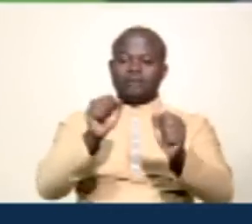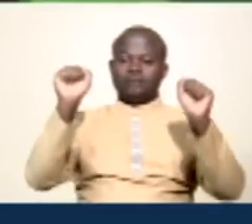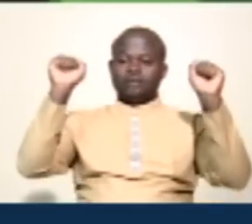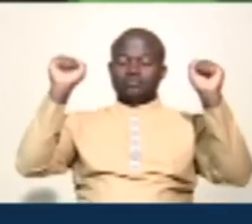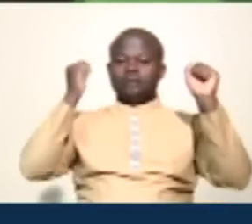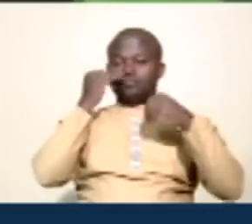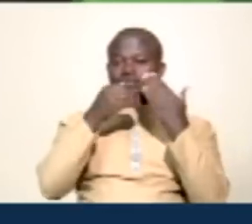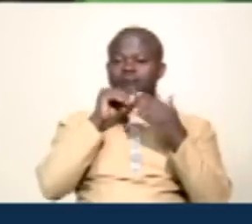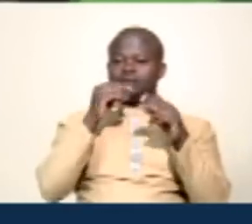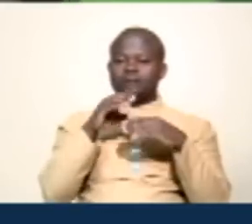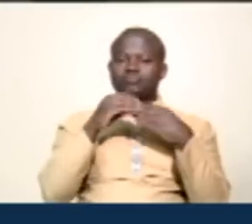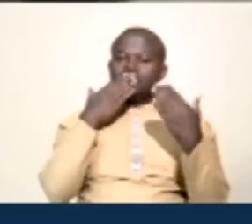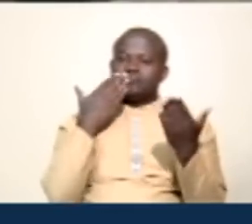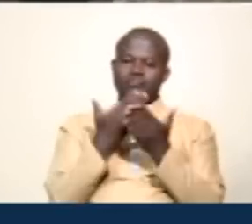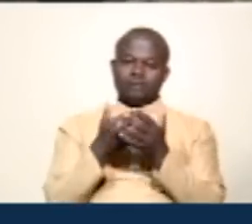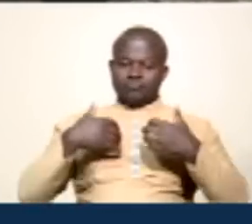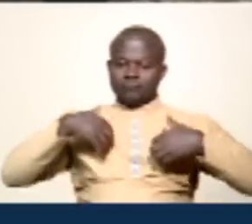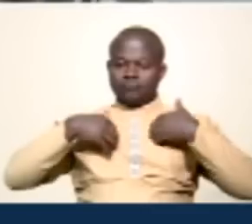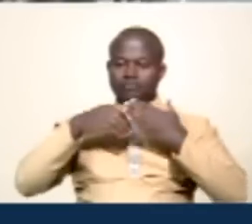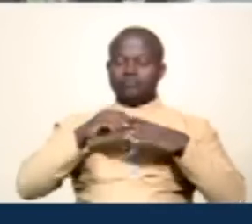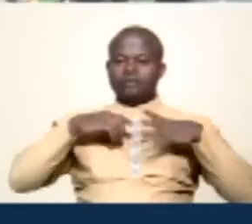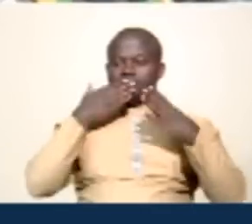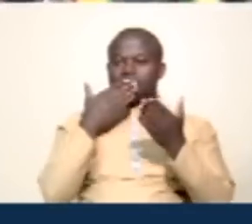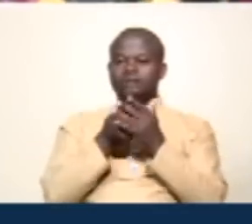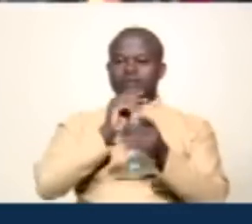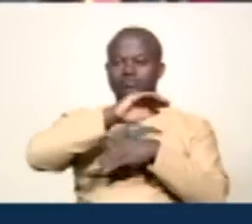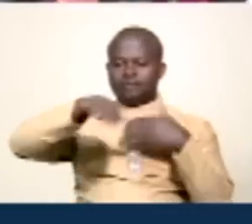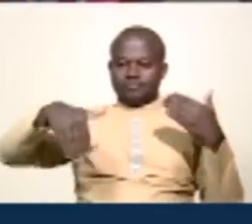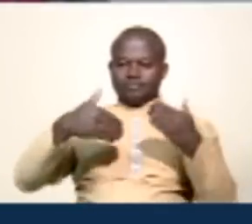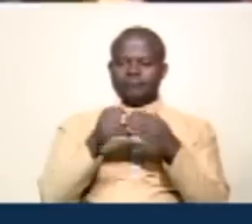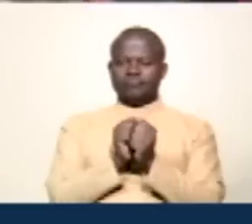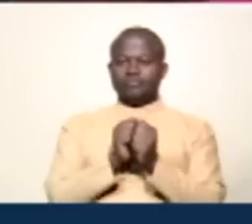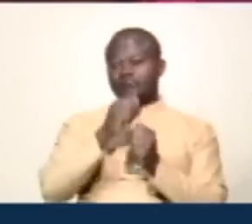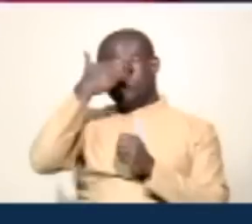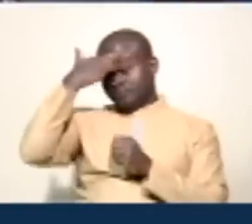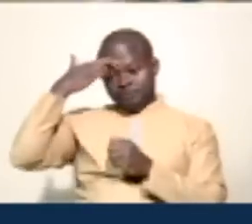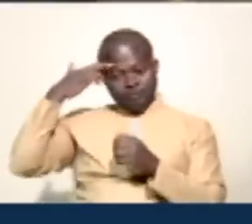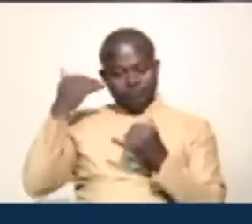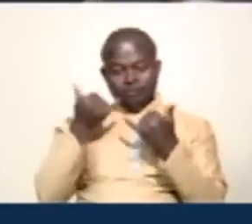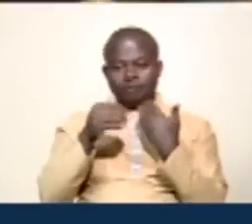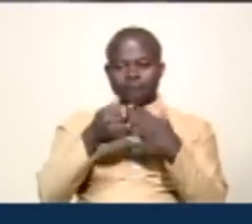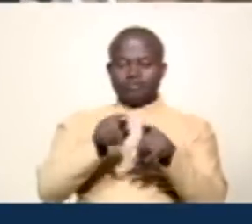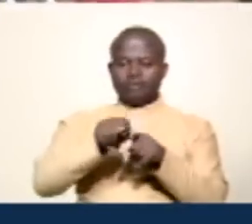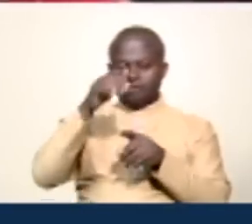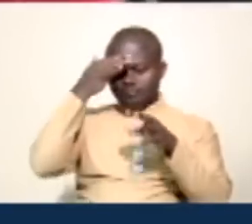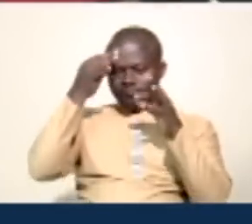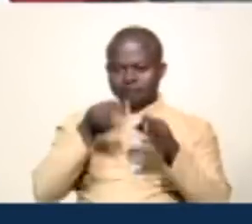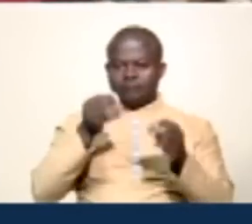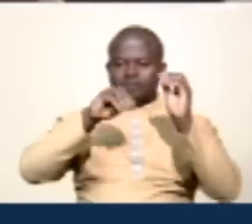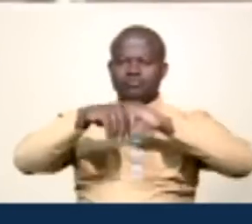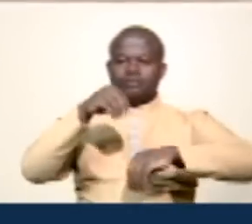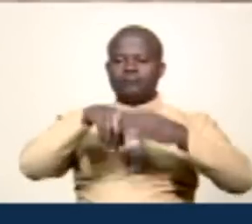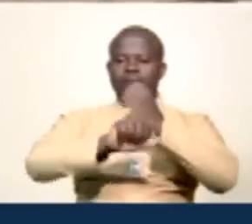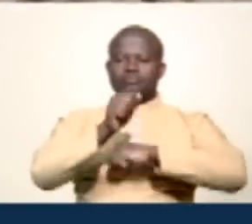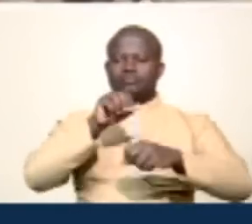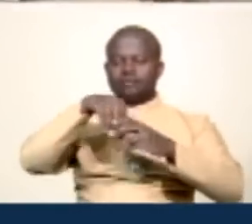y'amacakubiri iyo bitaba ubuyobozi bwiza bushishikajwe n'imibereho myiza y'umuturage, ari nayo mpamvu kuri ubu nabo biyemeje gutanga umusanzu mu